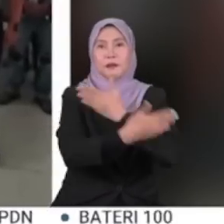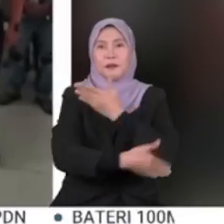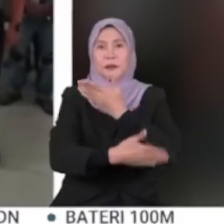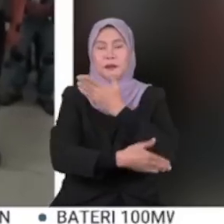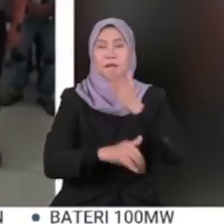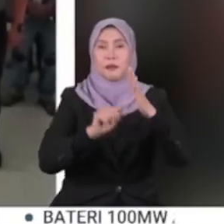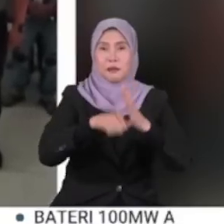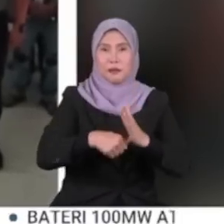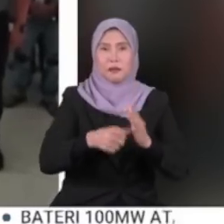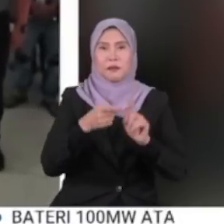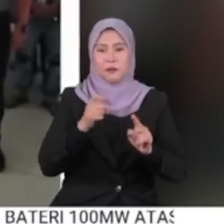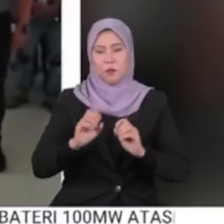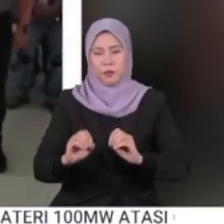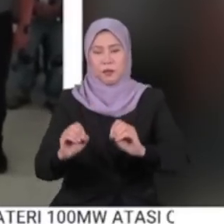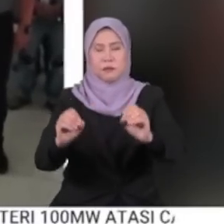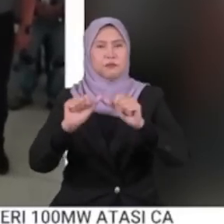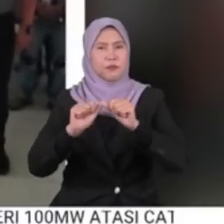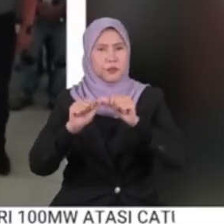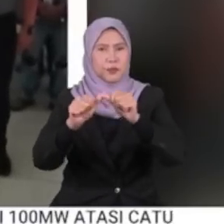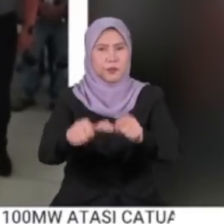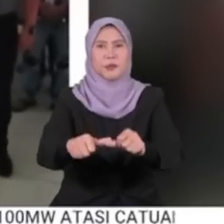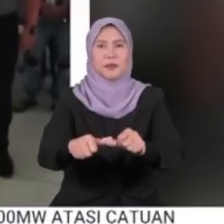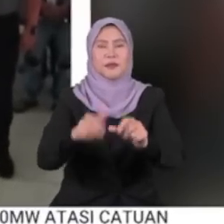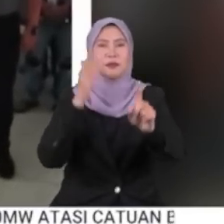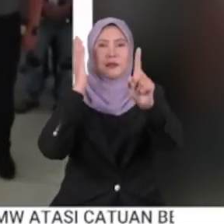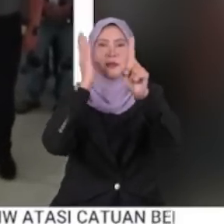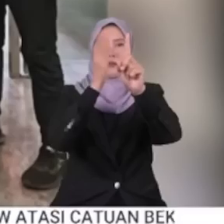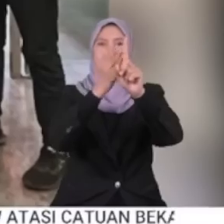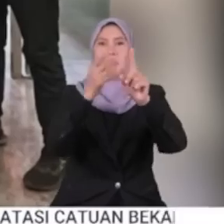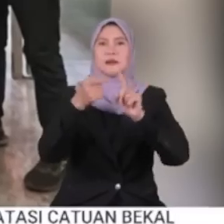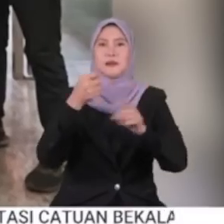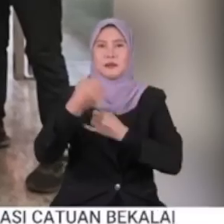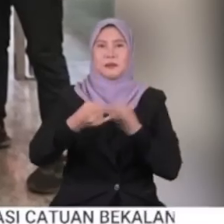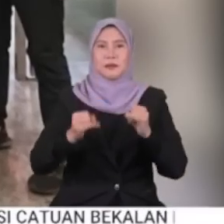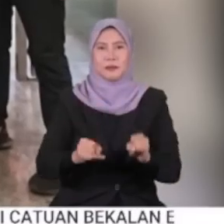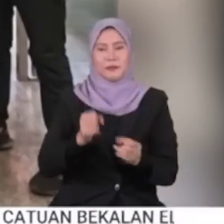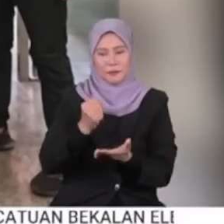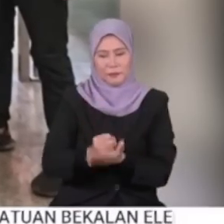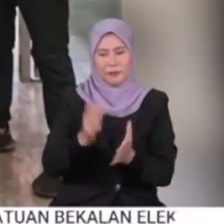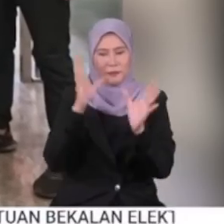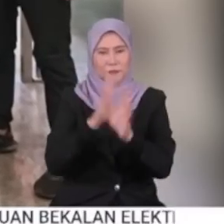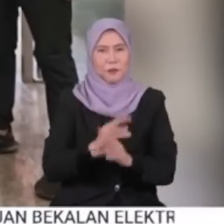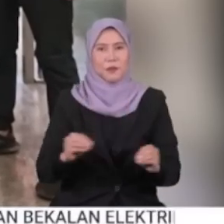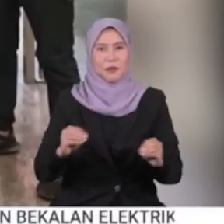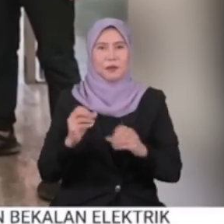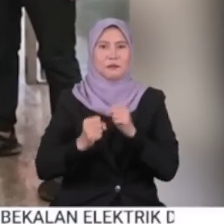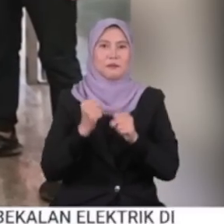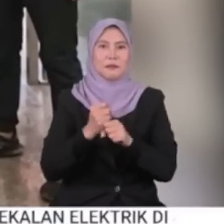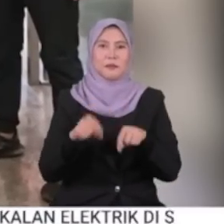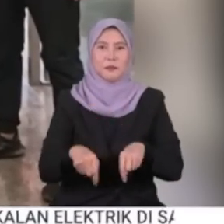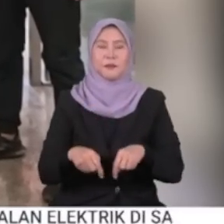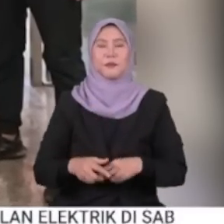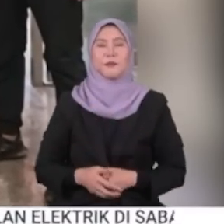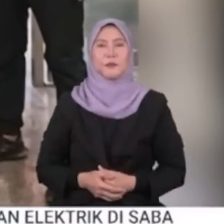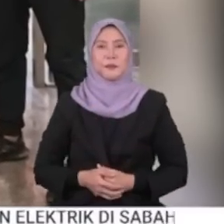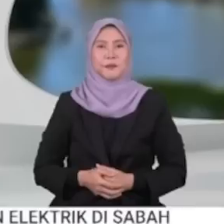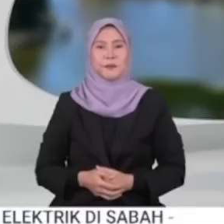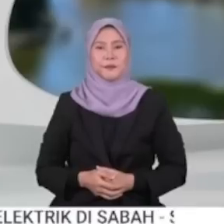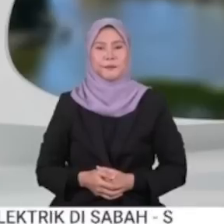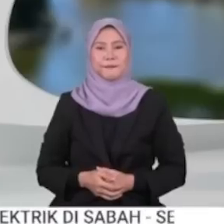asal merupakan sebahagian daripada operasi berterusan yang disasarkan Jabatan Imigresen Malaysia Sarawak tahun ini.